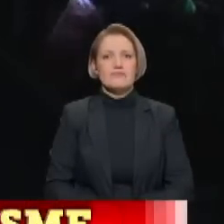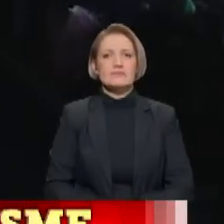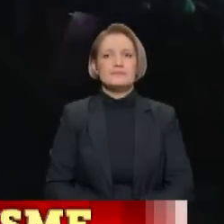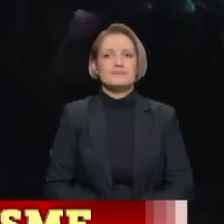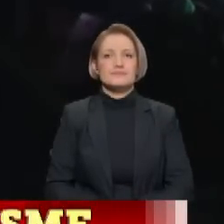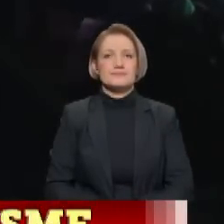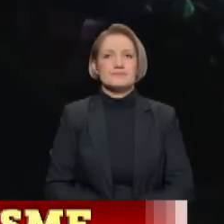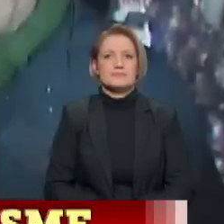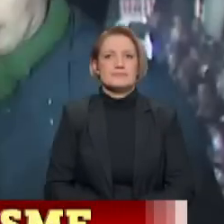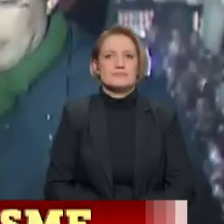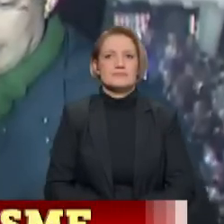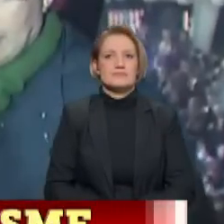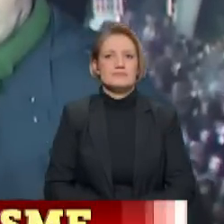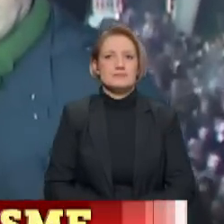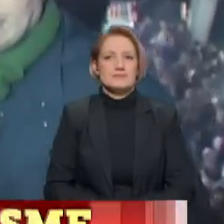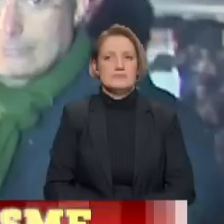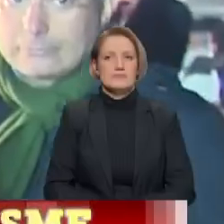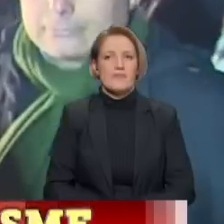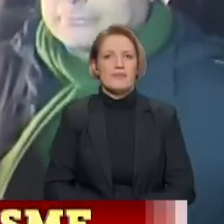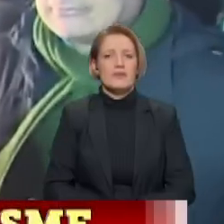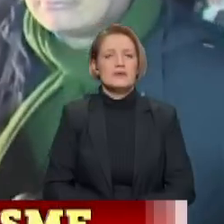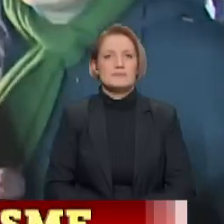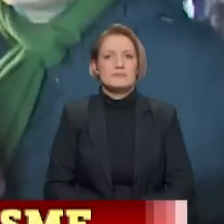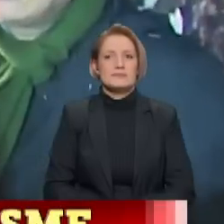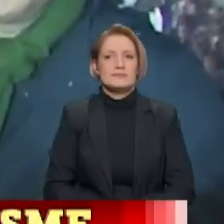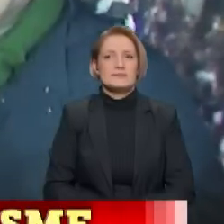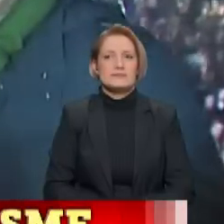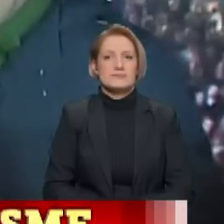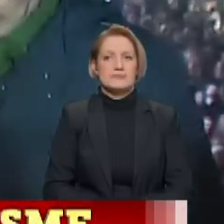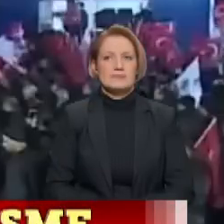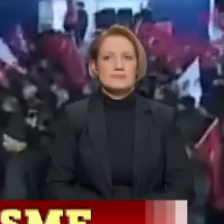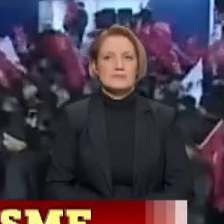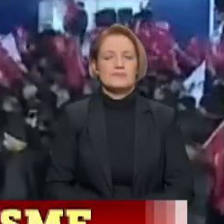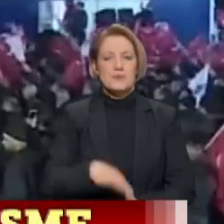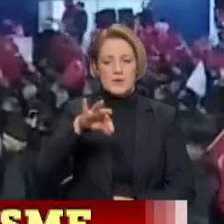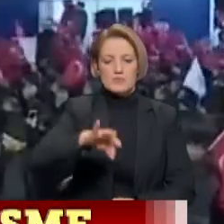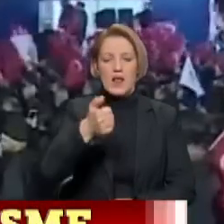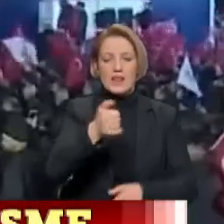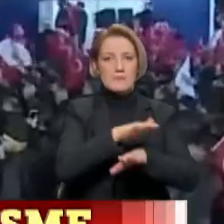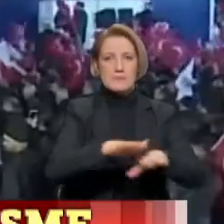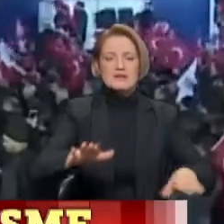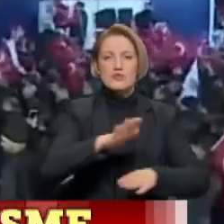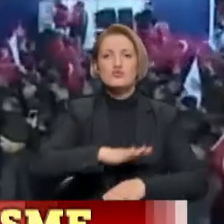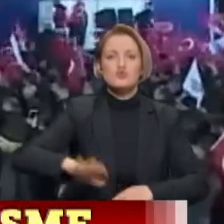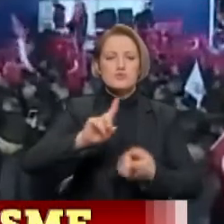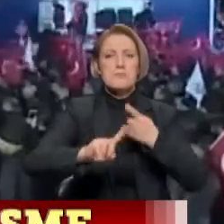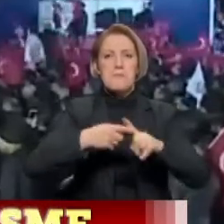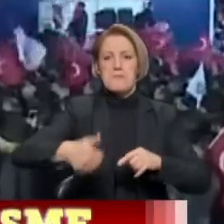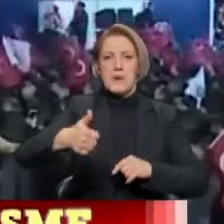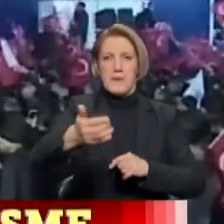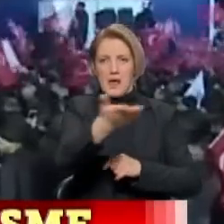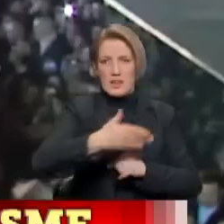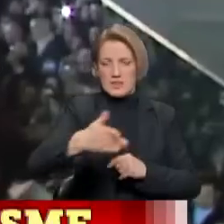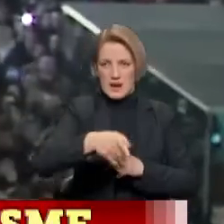şey çok güzel olacak. Bugün altılı masadaki tüm siyasi liderler